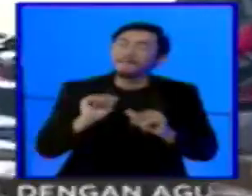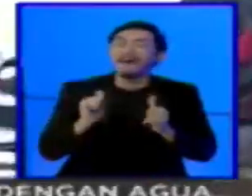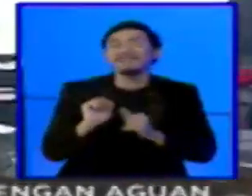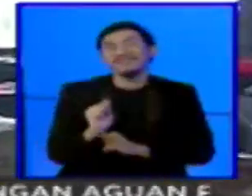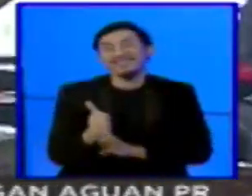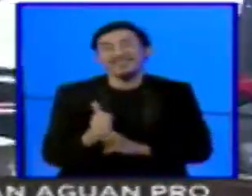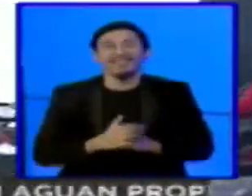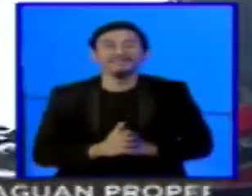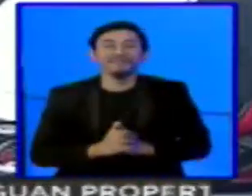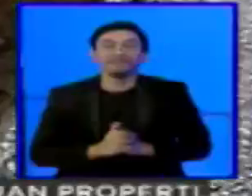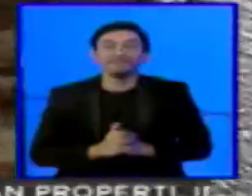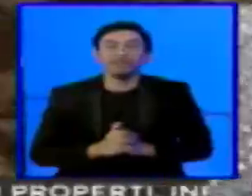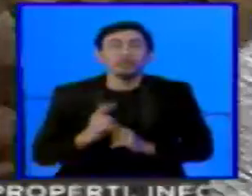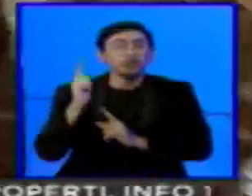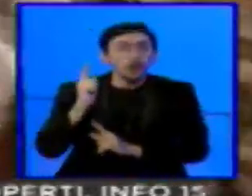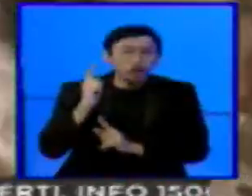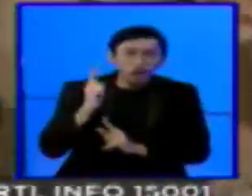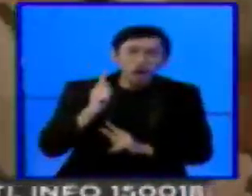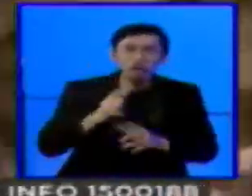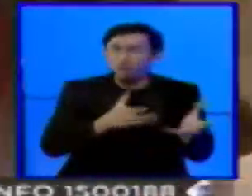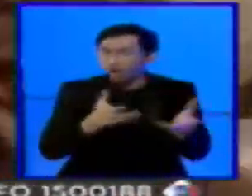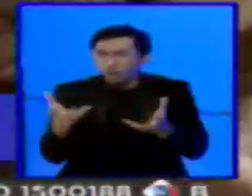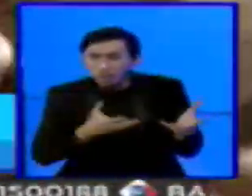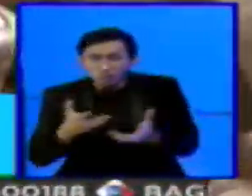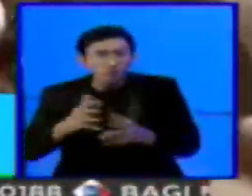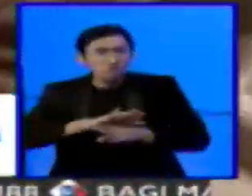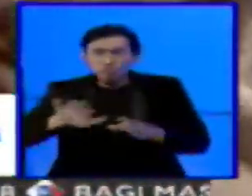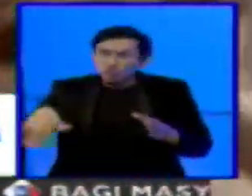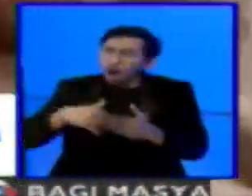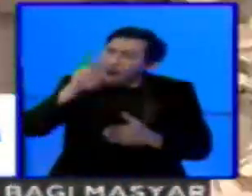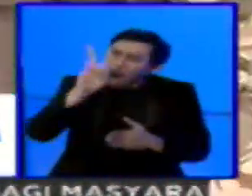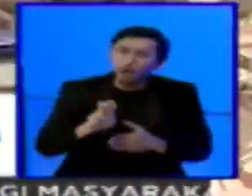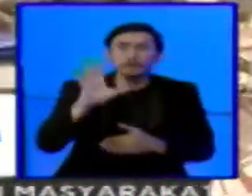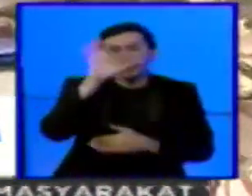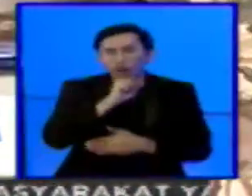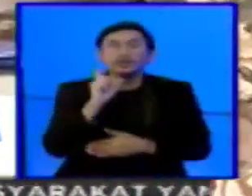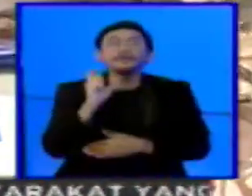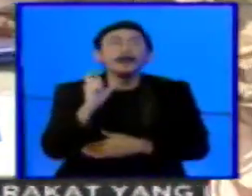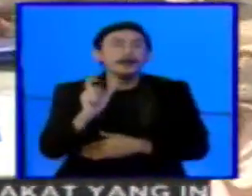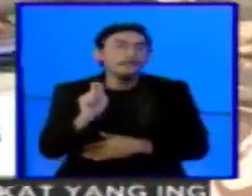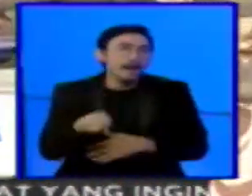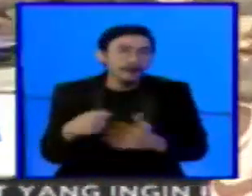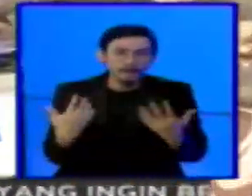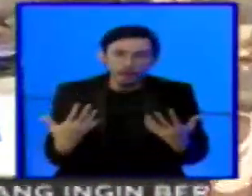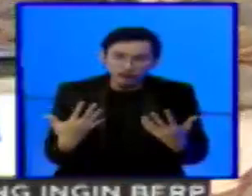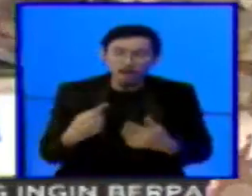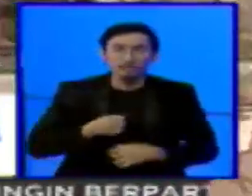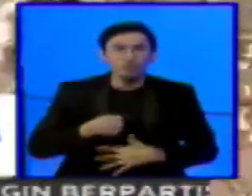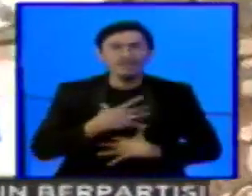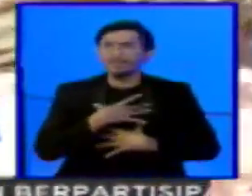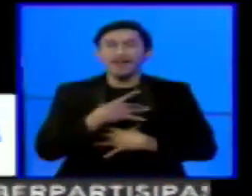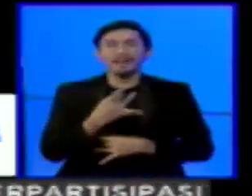Berbagai macam senjata dan peralatan tentu dibawa dan harus dikuasai cara penggunaannya oleh pasukan perdamaian. Saya pun tertarik untuk mencobanya.